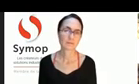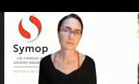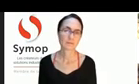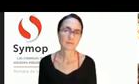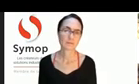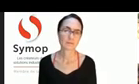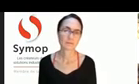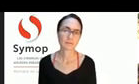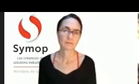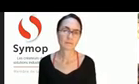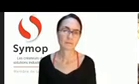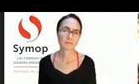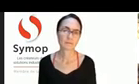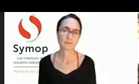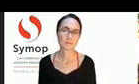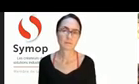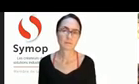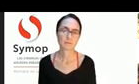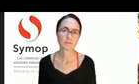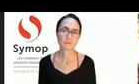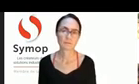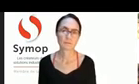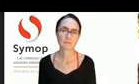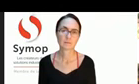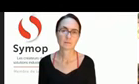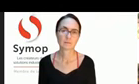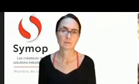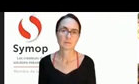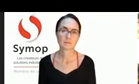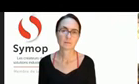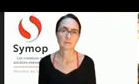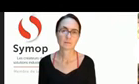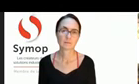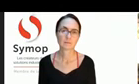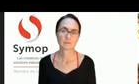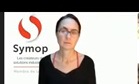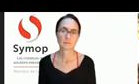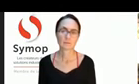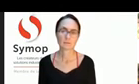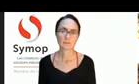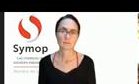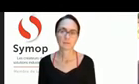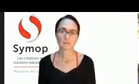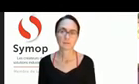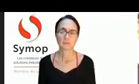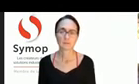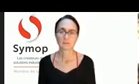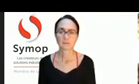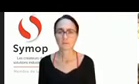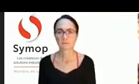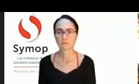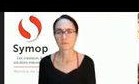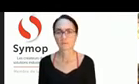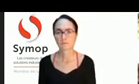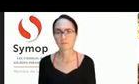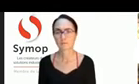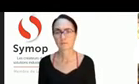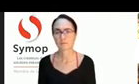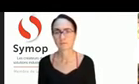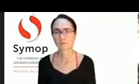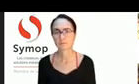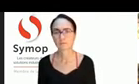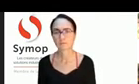très traditionnelle, entièrement papier, avec des assets qui n'étaient pas du tout connectés et qui rencontraient un problème très simple